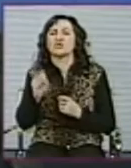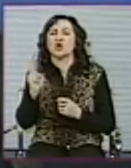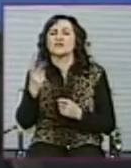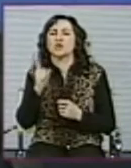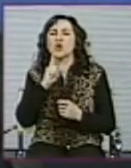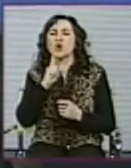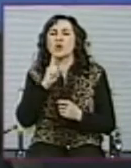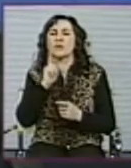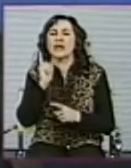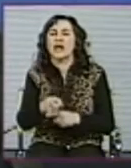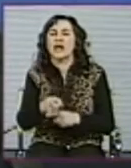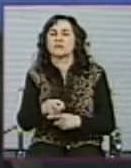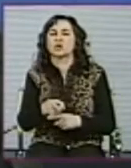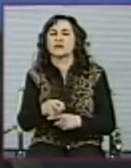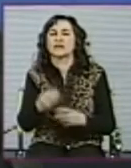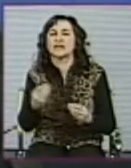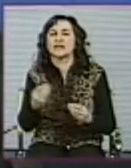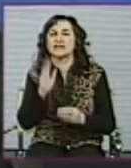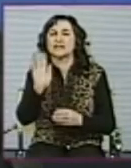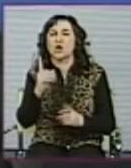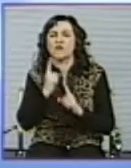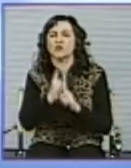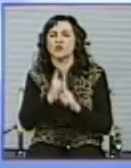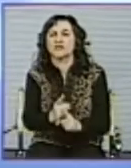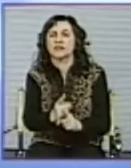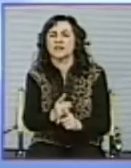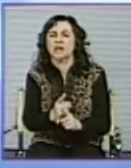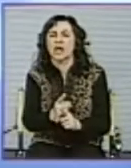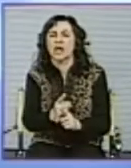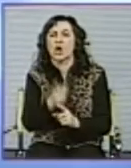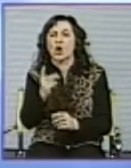бил наредбодател, да, за негово следење,